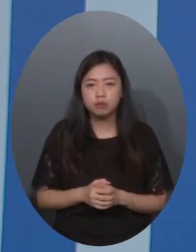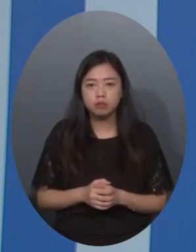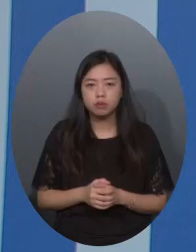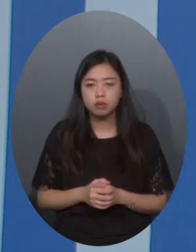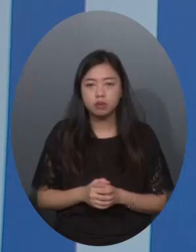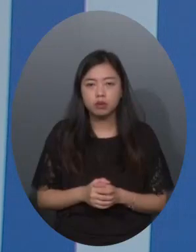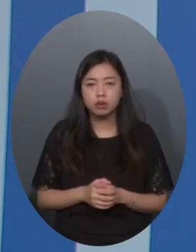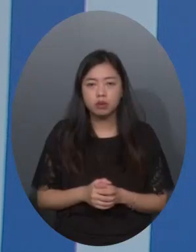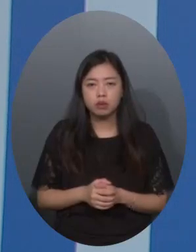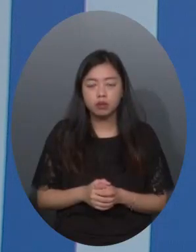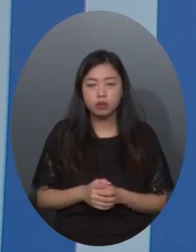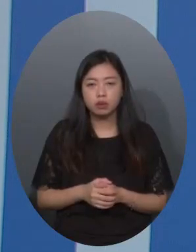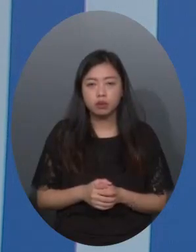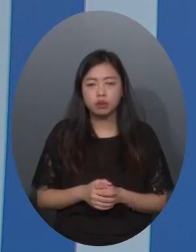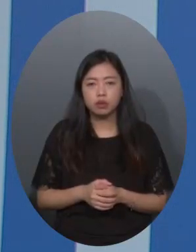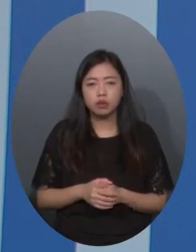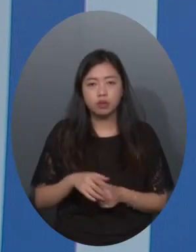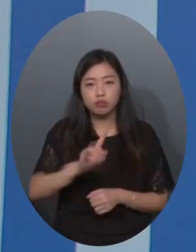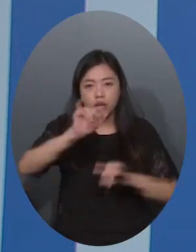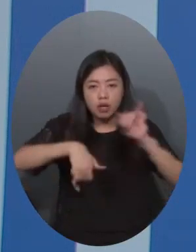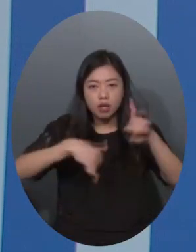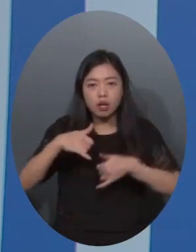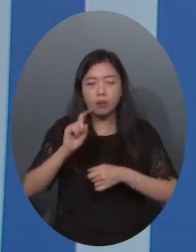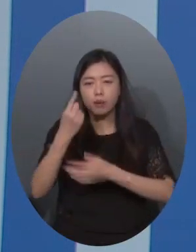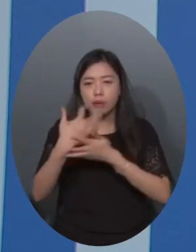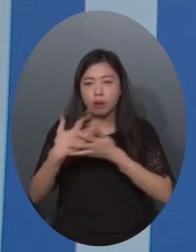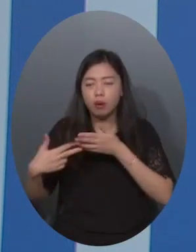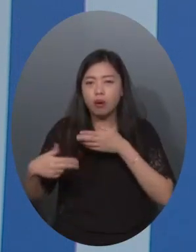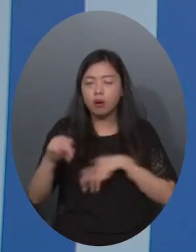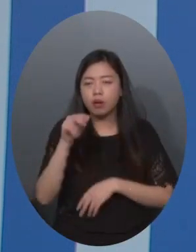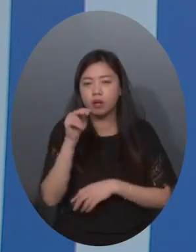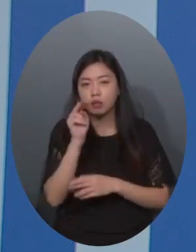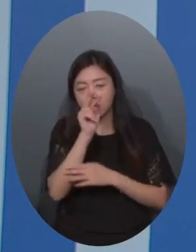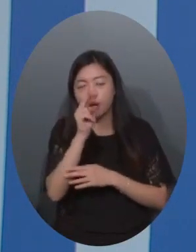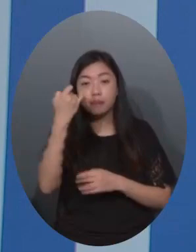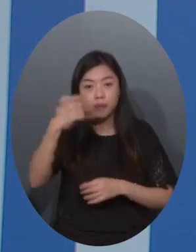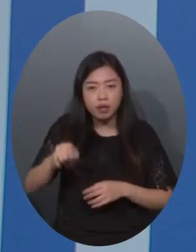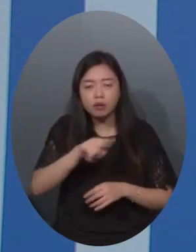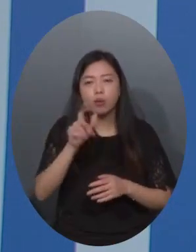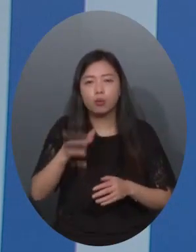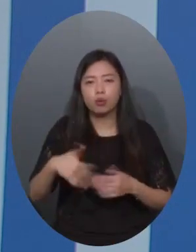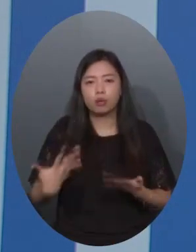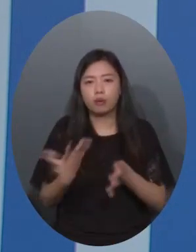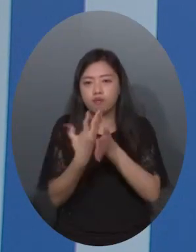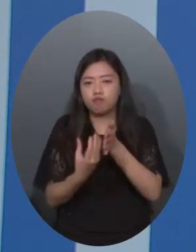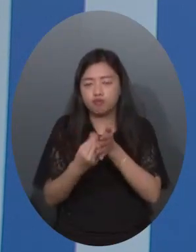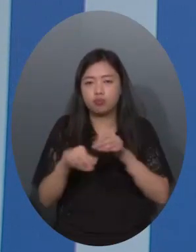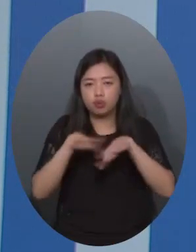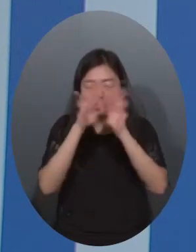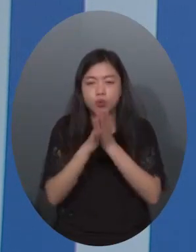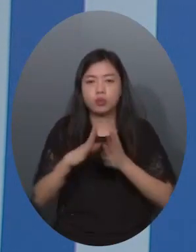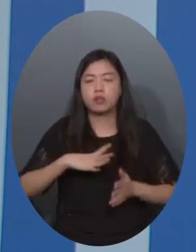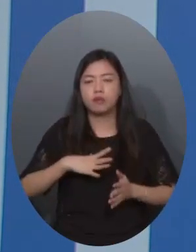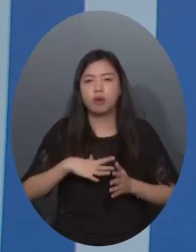为了方便今天未能够亲身出席或者收看直播本会议的股东，我们会录影了今天的大会举行的情